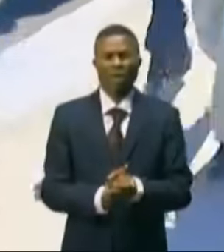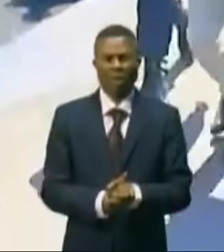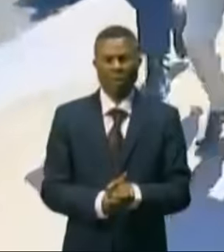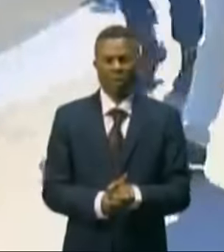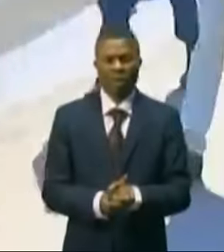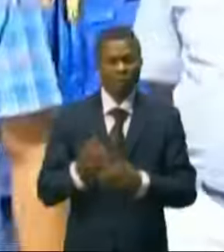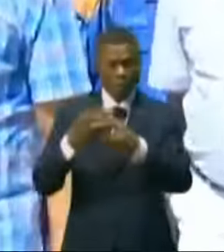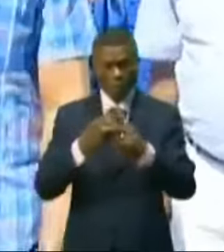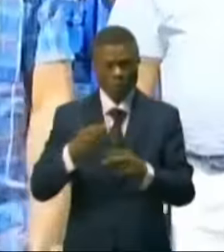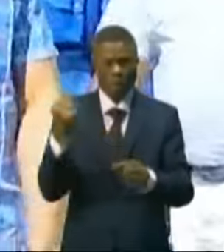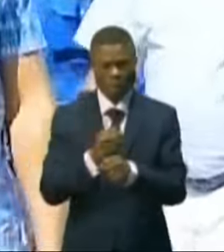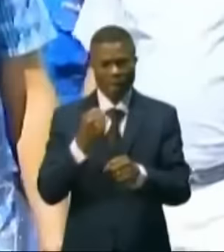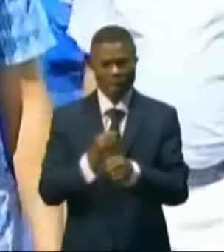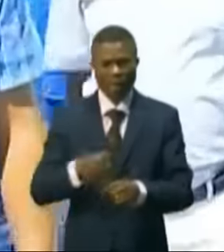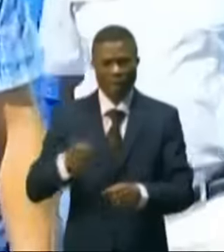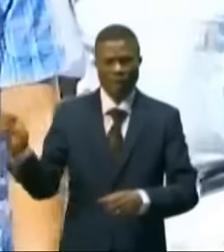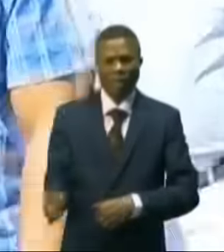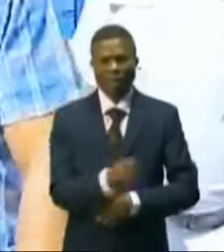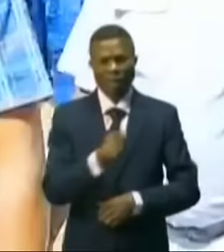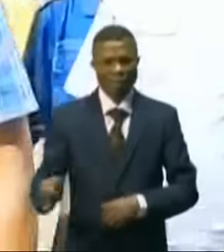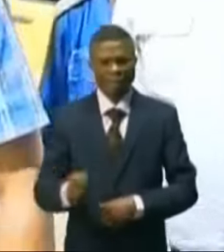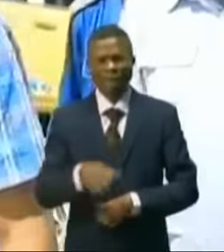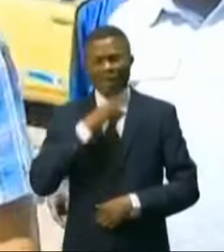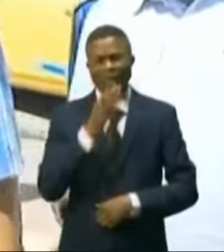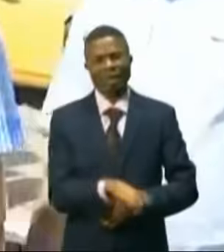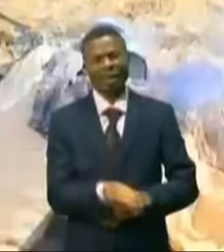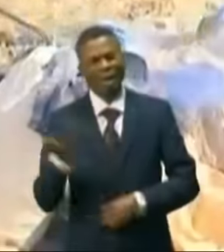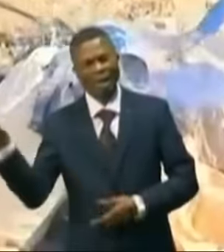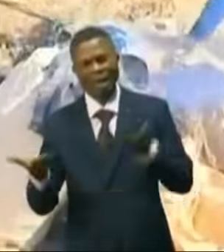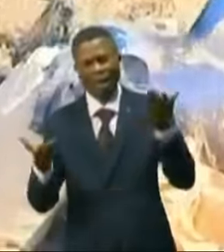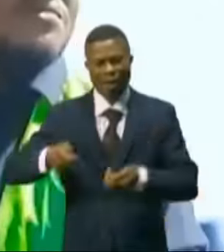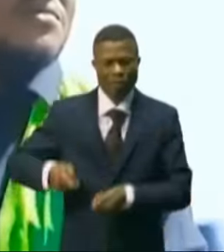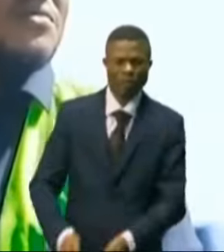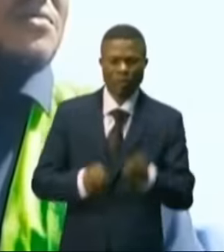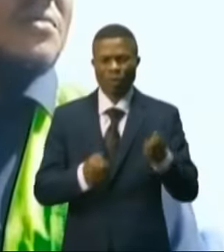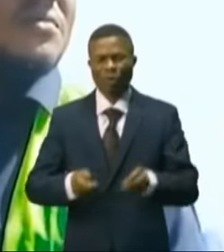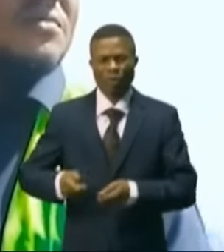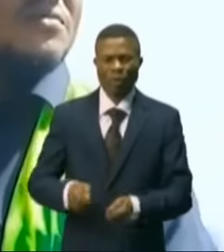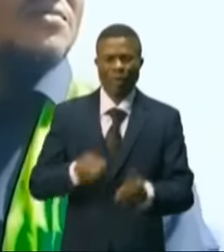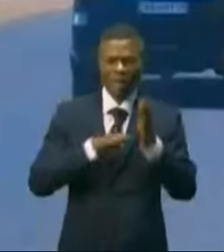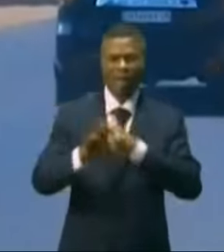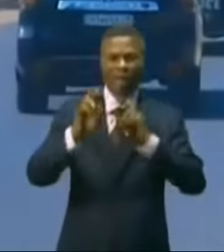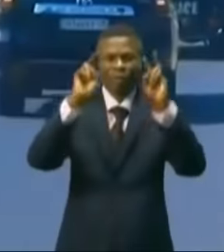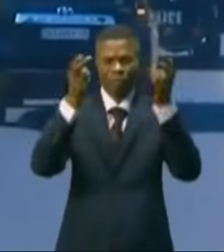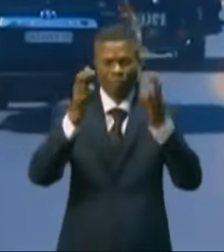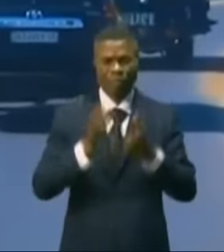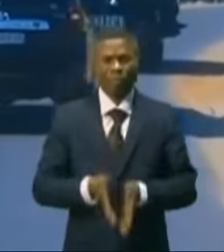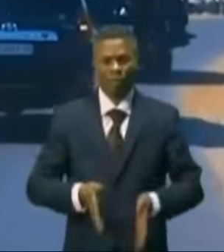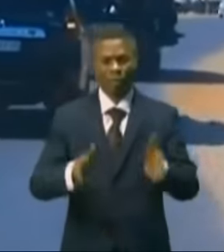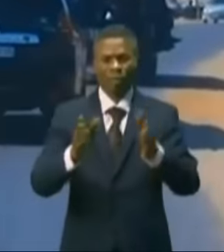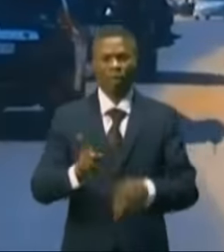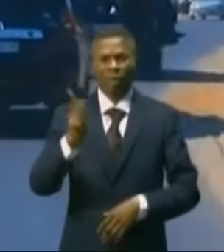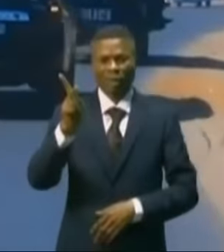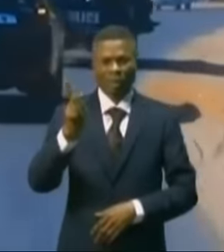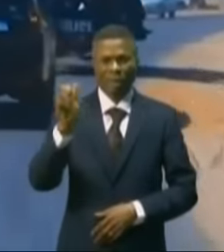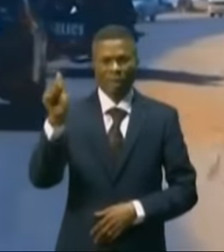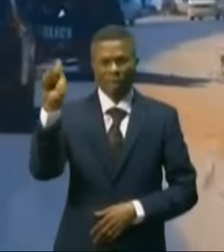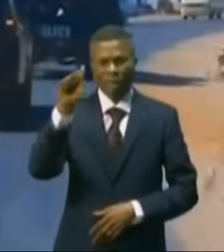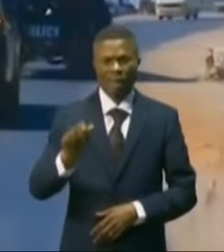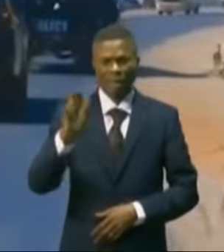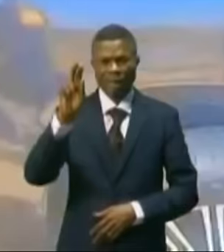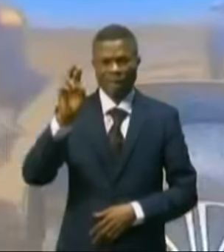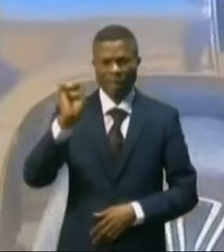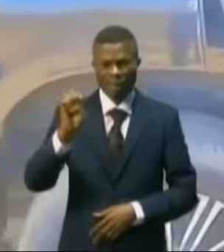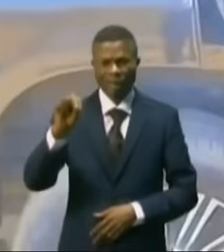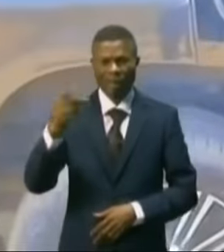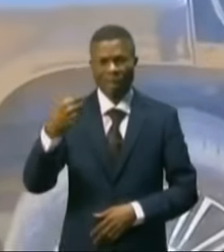superviser l'opération d'évacuation des immondices dans des caniveaux. C'est à l'entrée de la ville, sur la route Kasenga, que l'honorable Joyce Tunda Chansa,